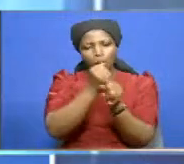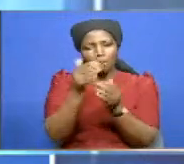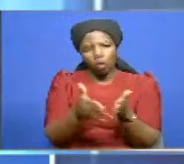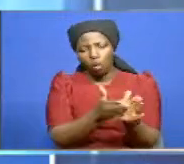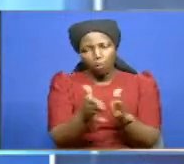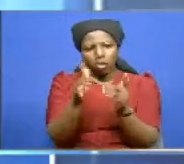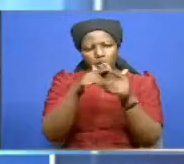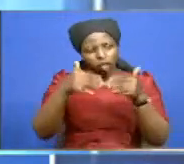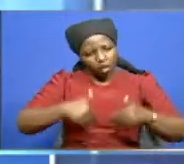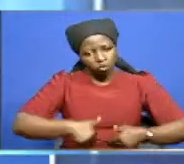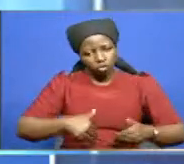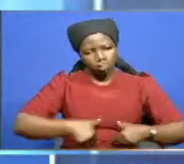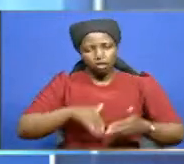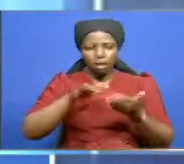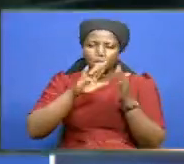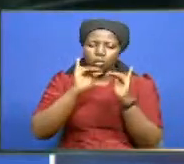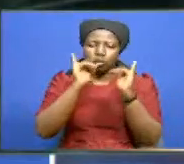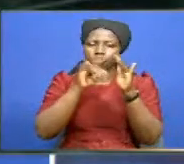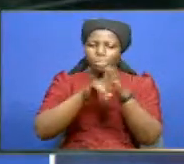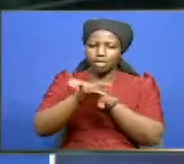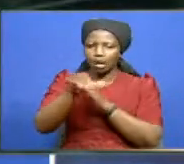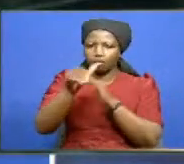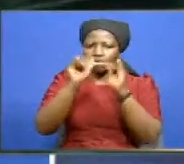kamili ni kwenye mseto wetu wa magatuzi.